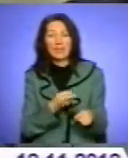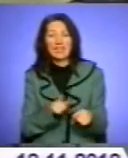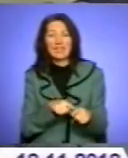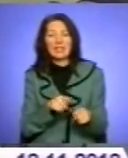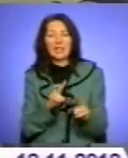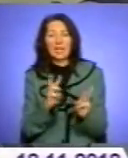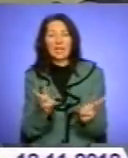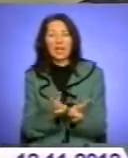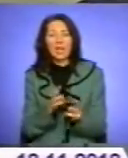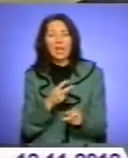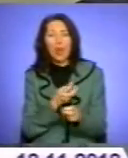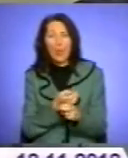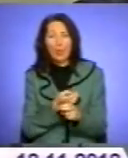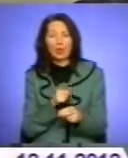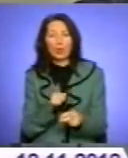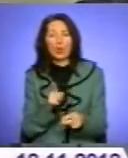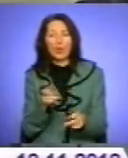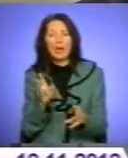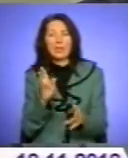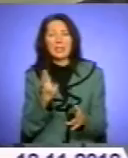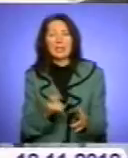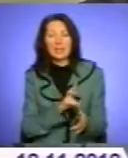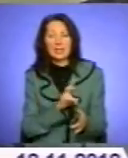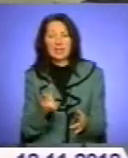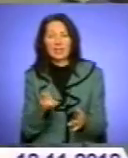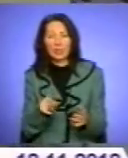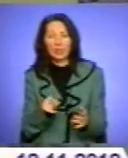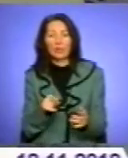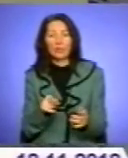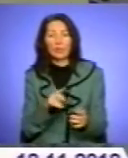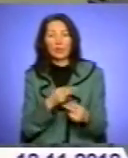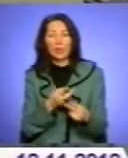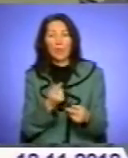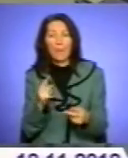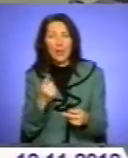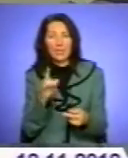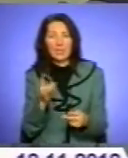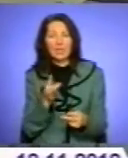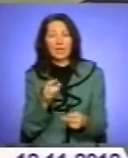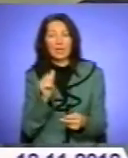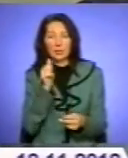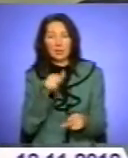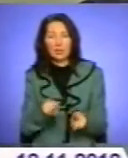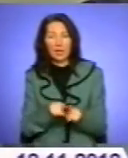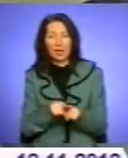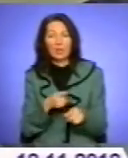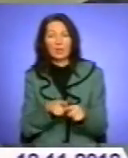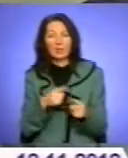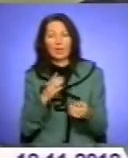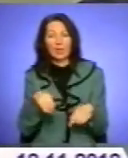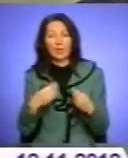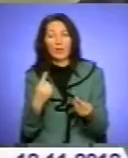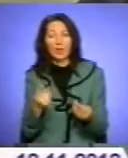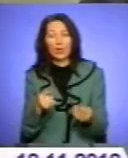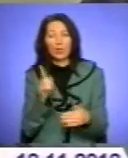мощі, тому що це взагалі перший раз таке. І це дуже велико дає надію і віру в те, що воно